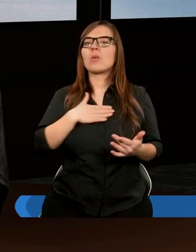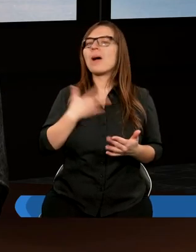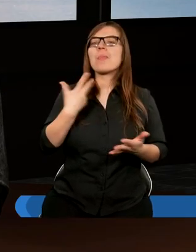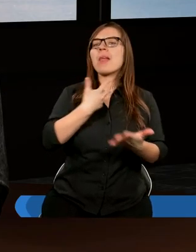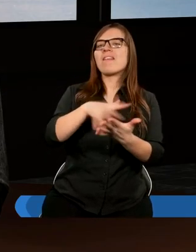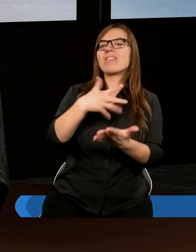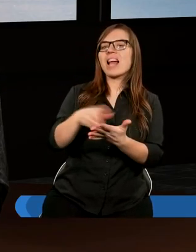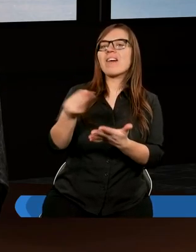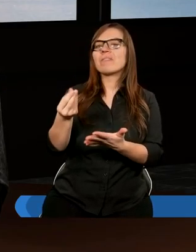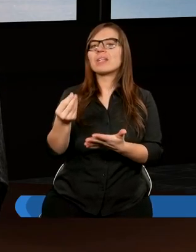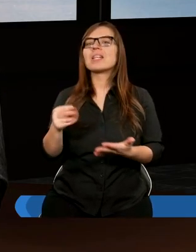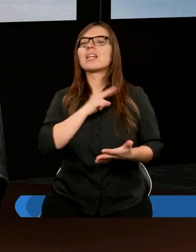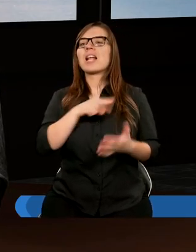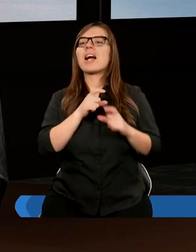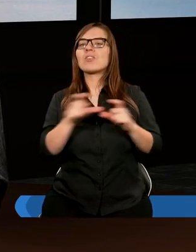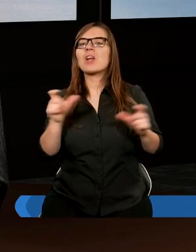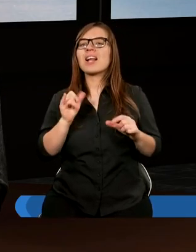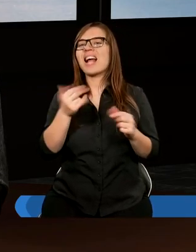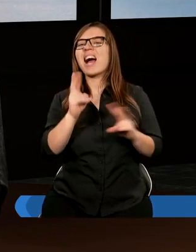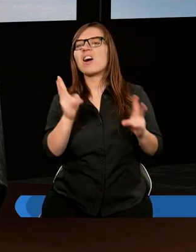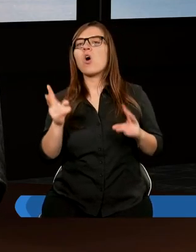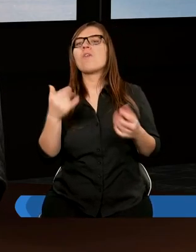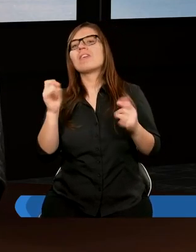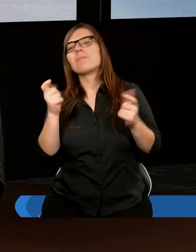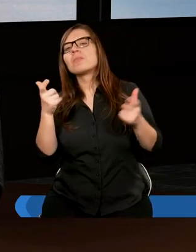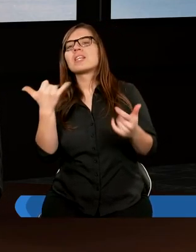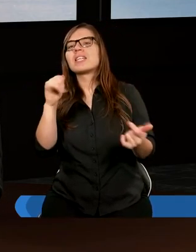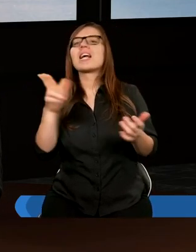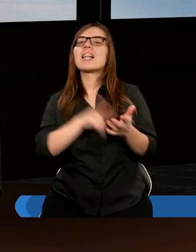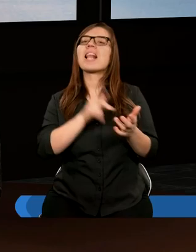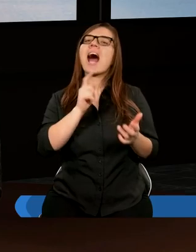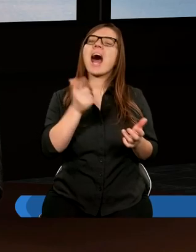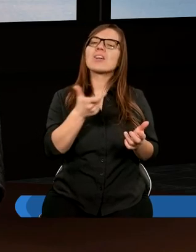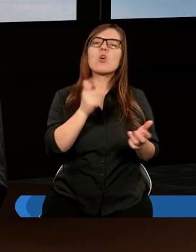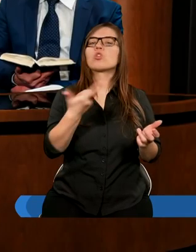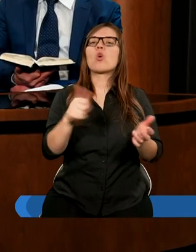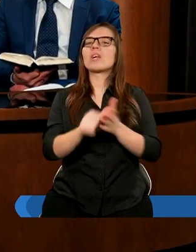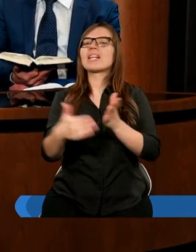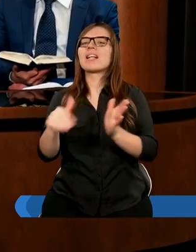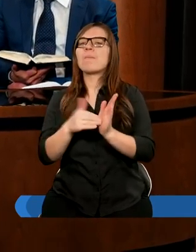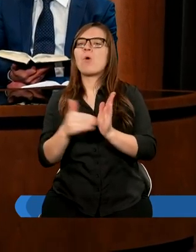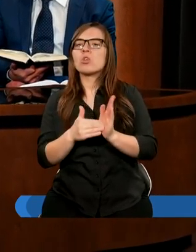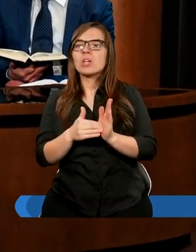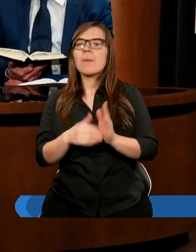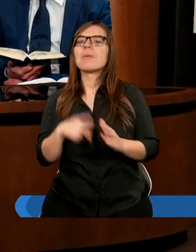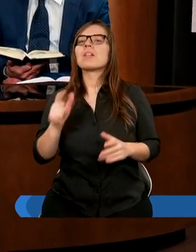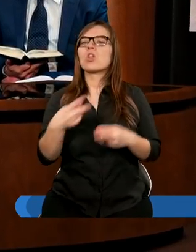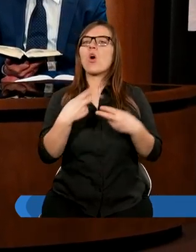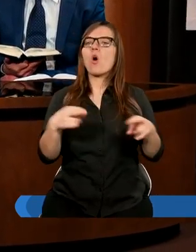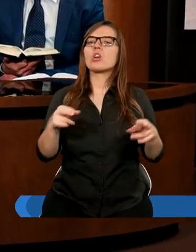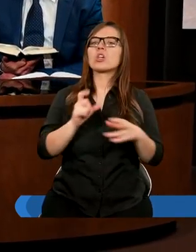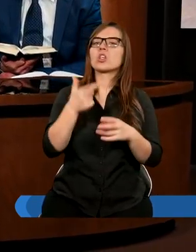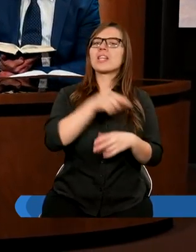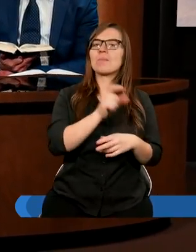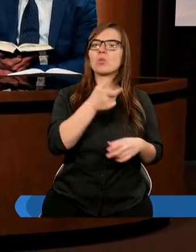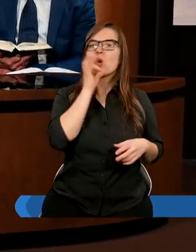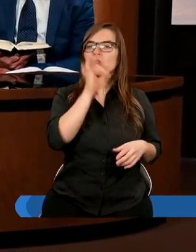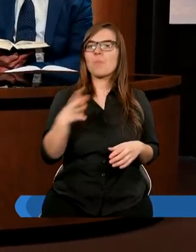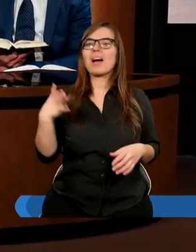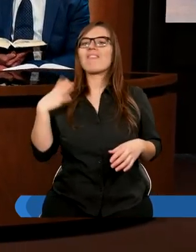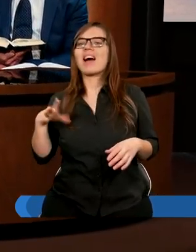wydawać pieniędzy naszego czasu i jakichkolwiek środków na to właśnie, co nie syci. I to rozróżnienie pomiędzy tym, co dobre,